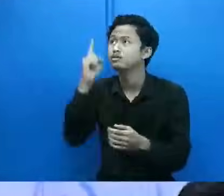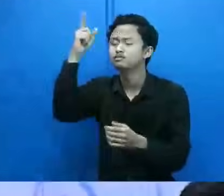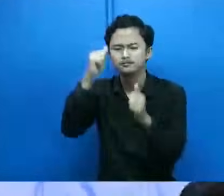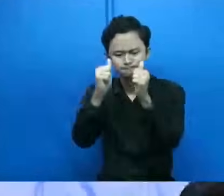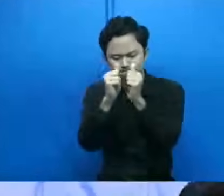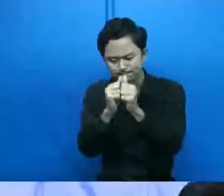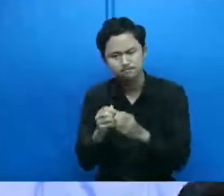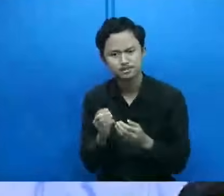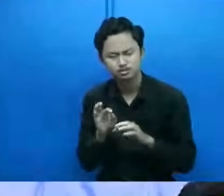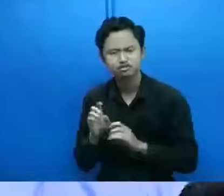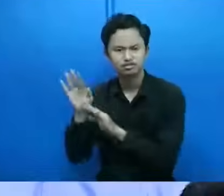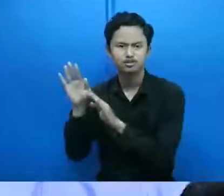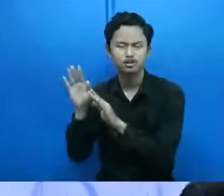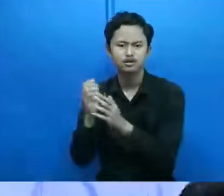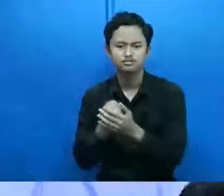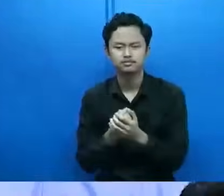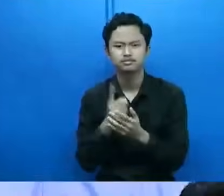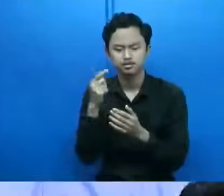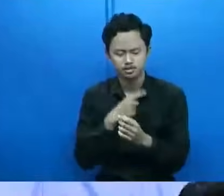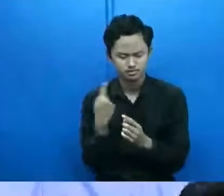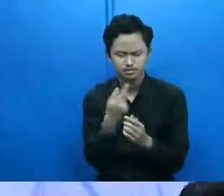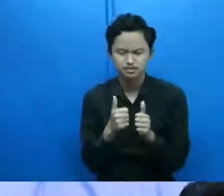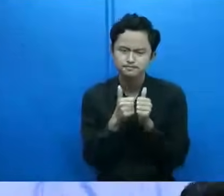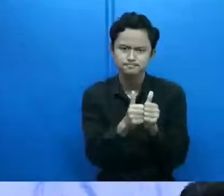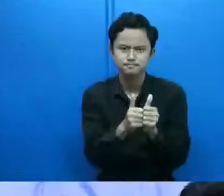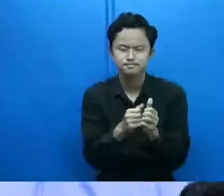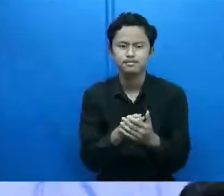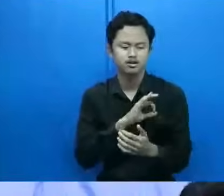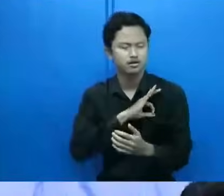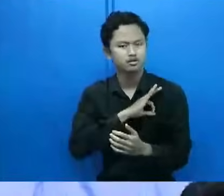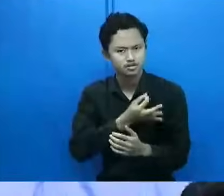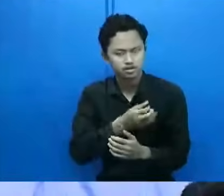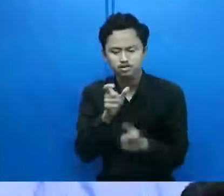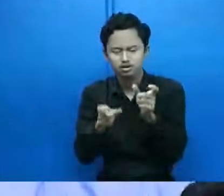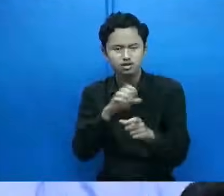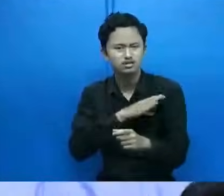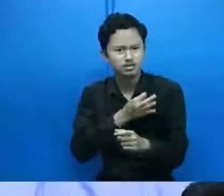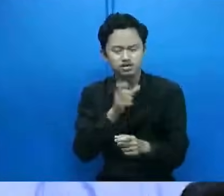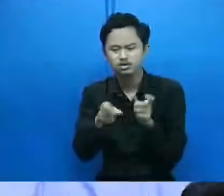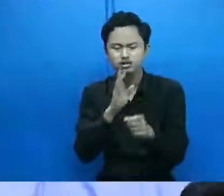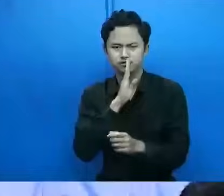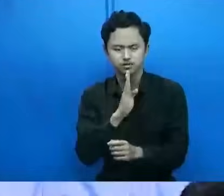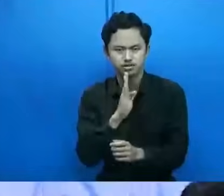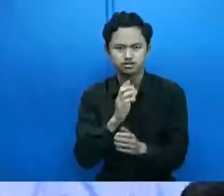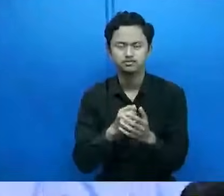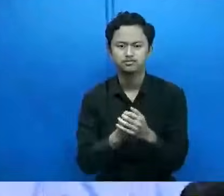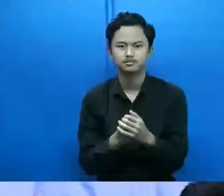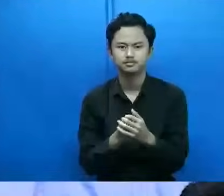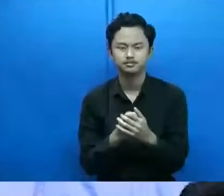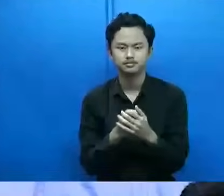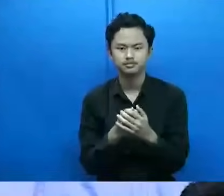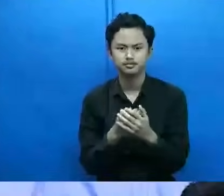Allah. Dari kalangan semua nabi, orang-orang saleh, para syuhada, orang-orang yang jujur. Allahumma